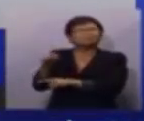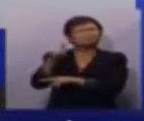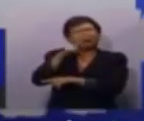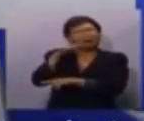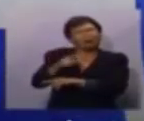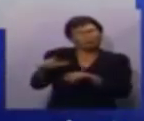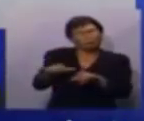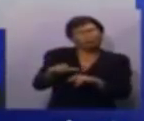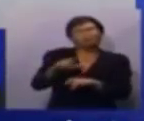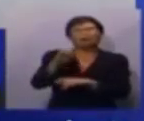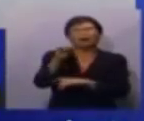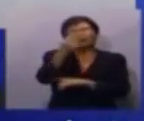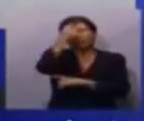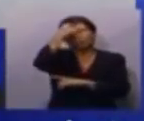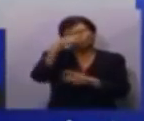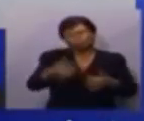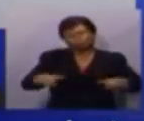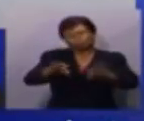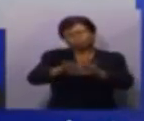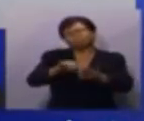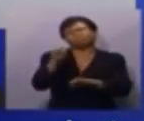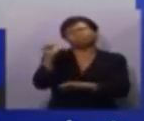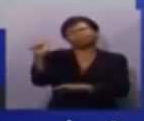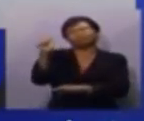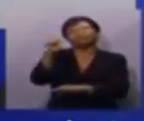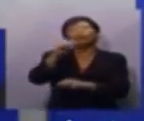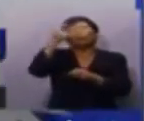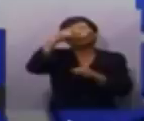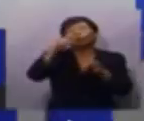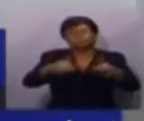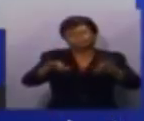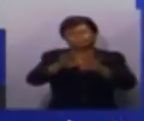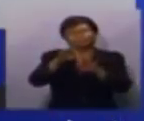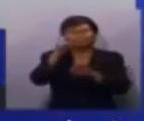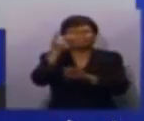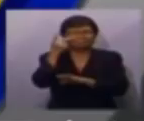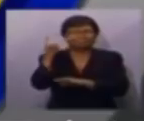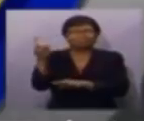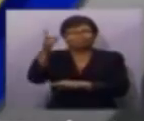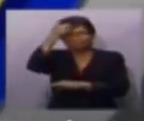harus dilakukan hanya untuk kepentingan politik.